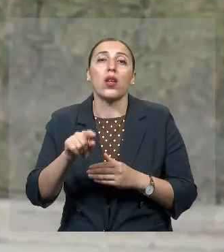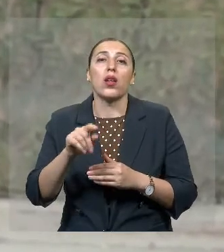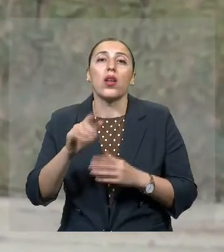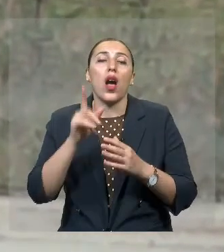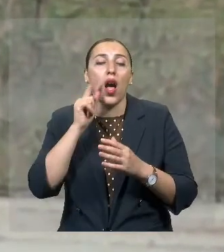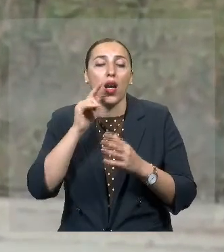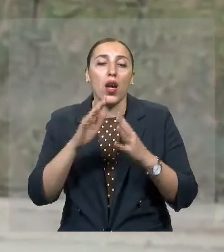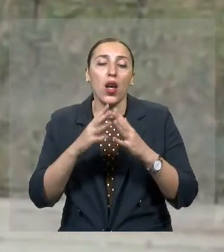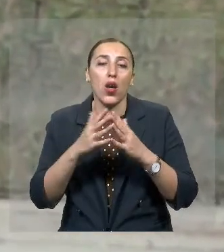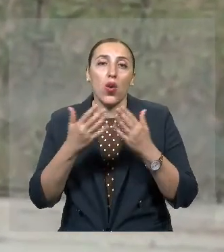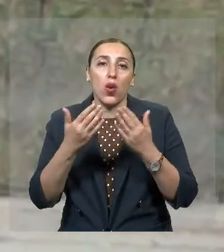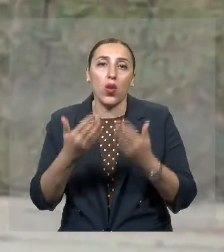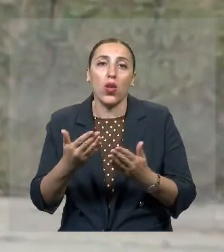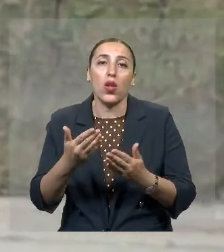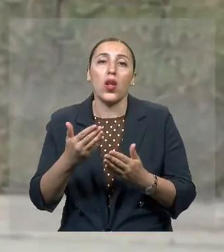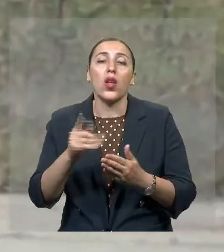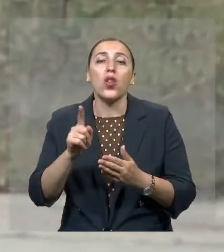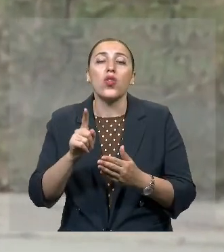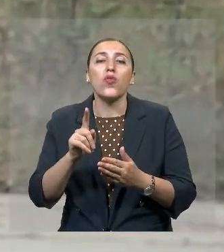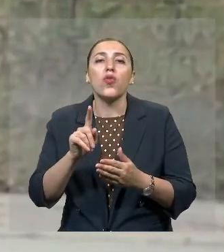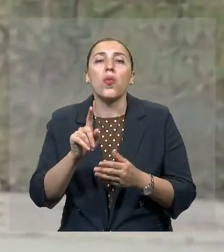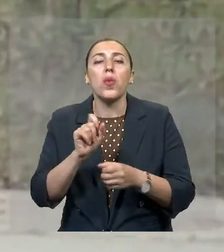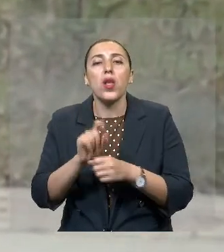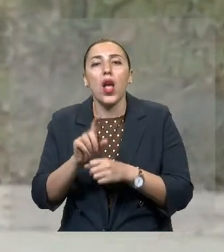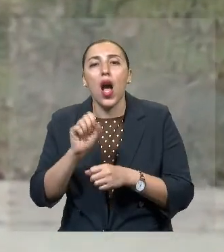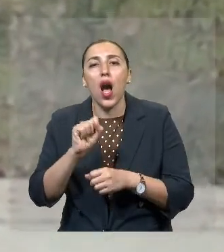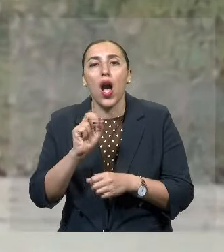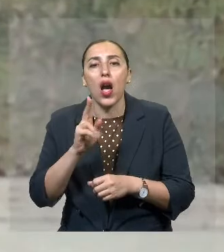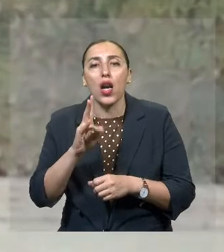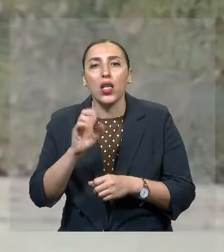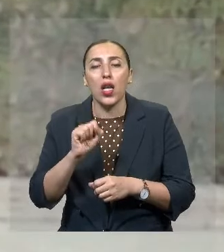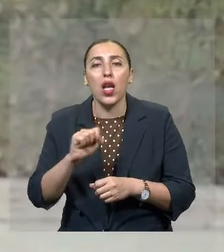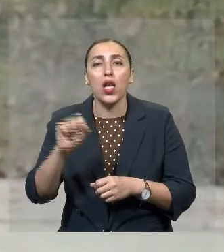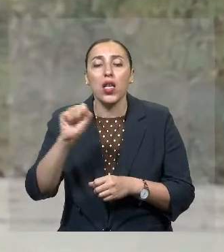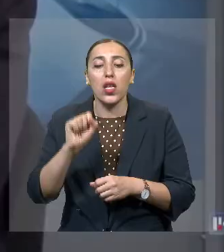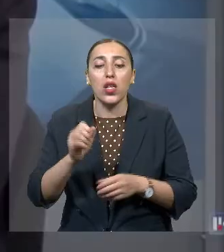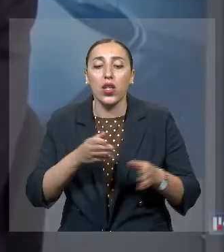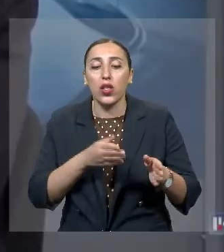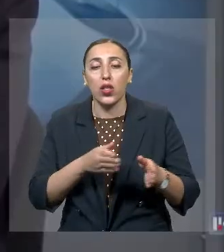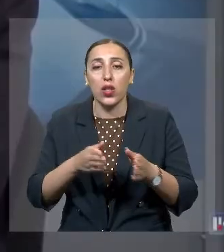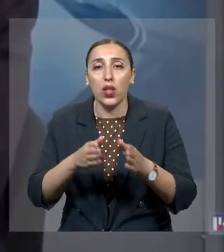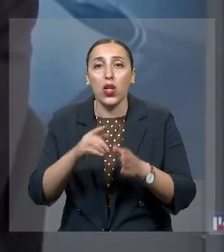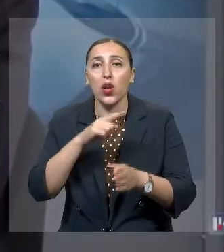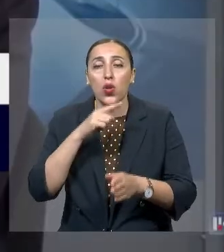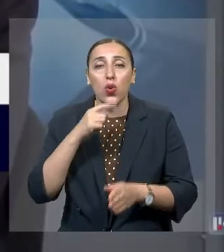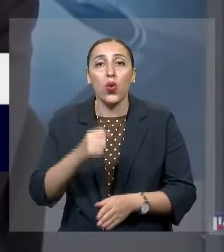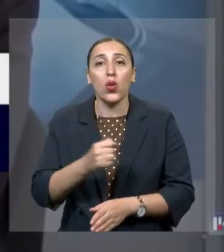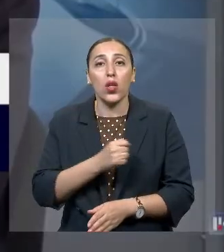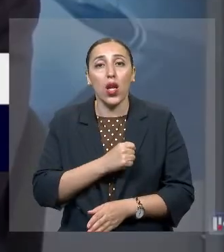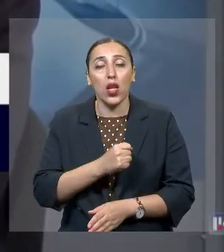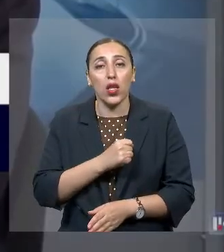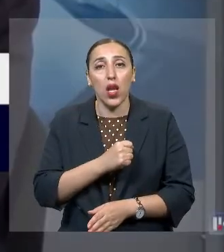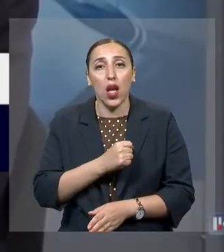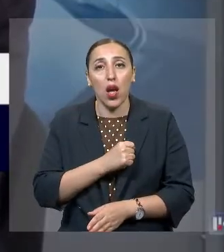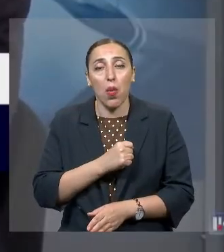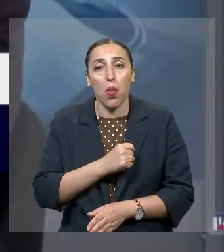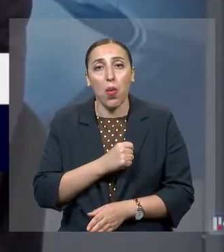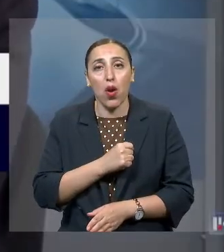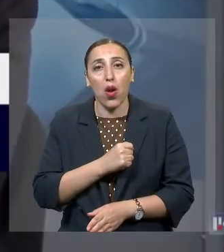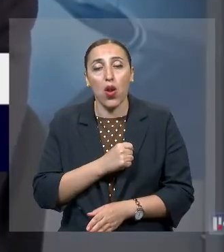կառույցները տվել են իրենց համապատասխան ցուցումները։ Ակնա Ստեփանակերտ ճանապարհին տեղակայված է ռուս խաղապահների